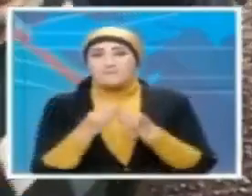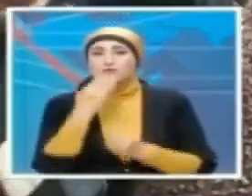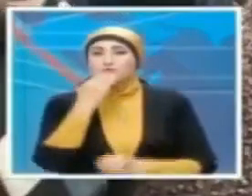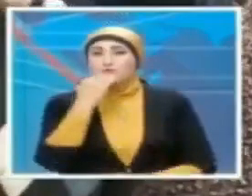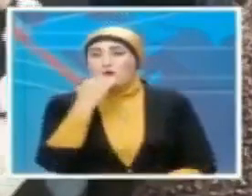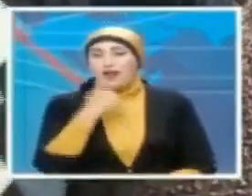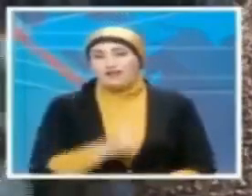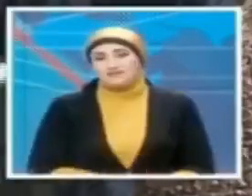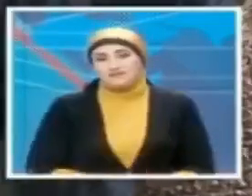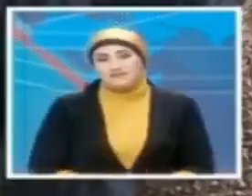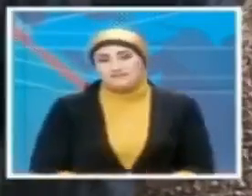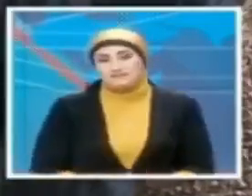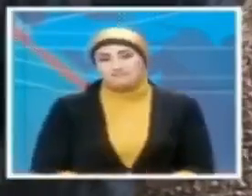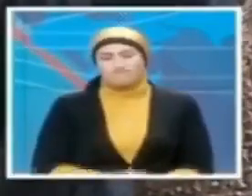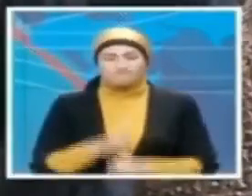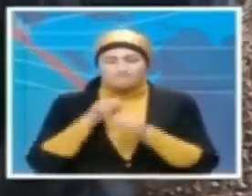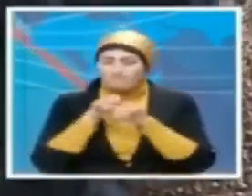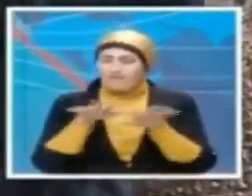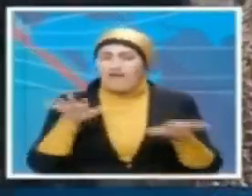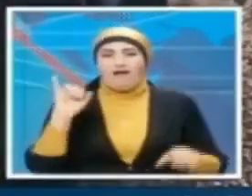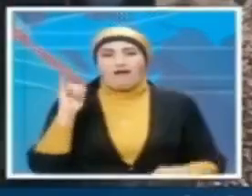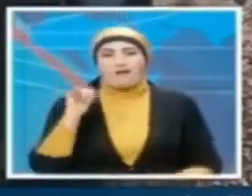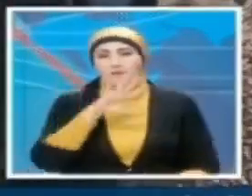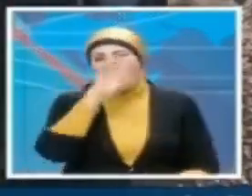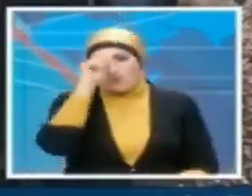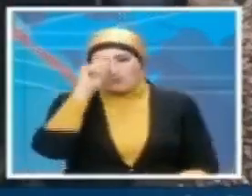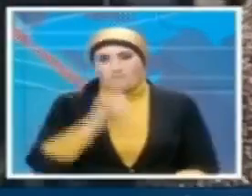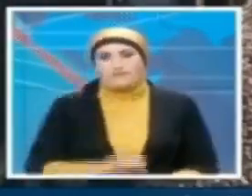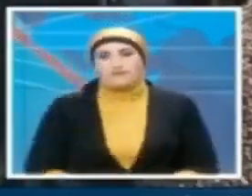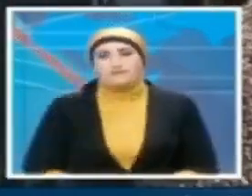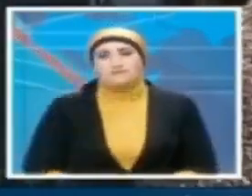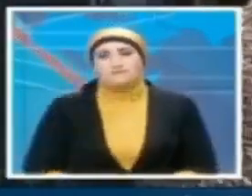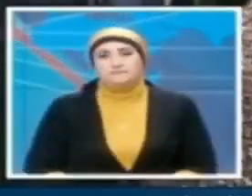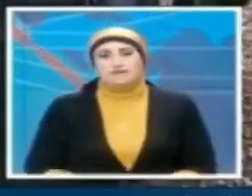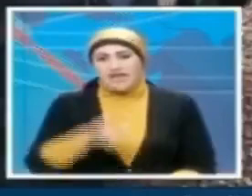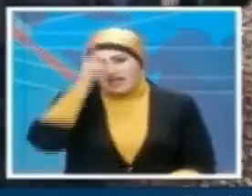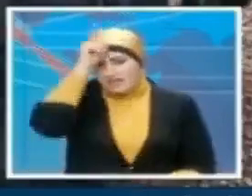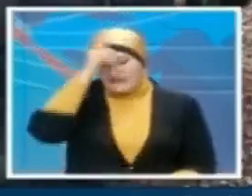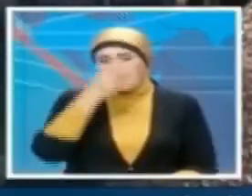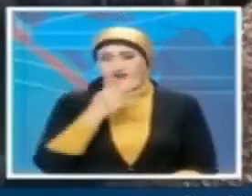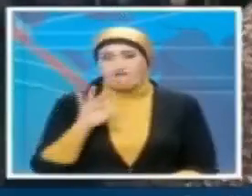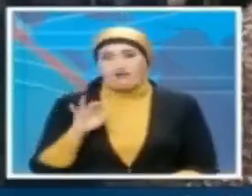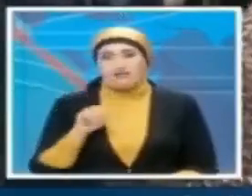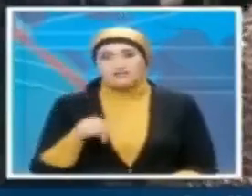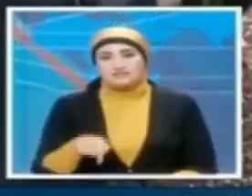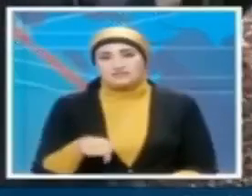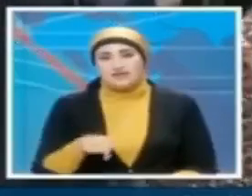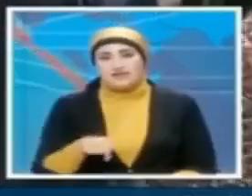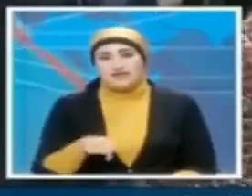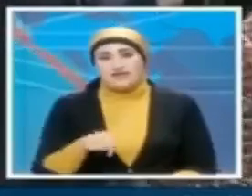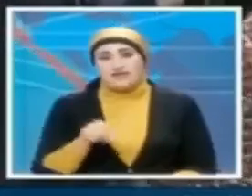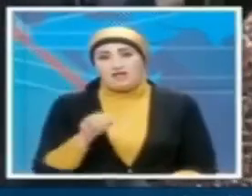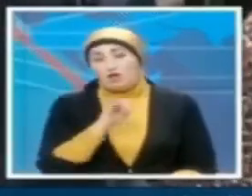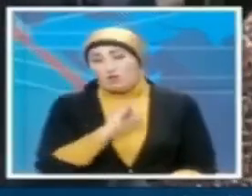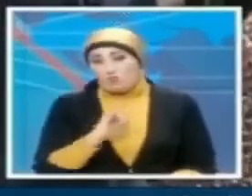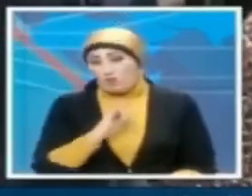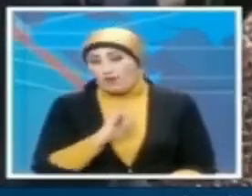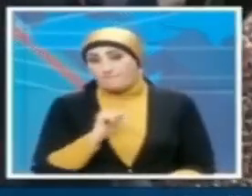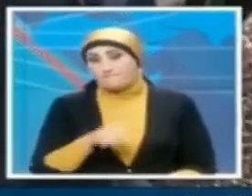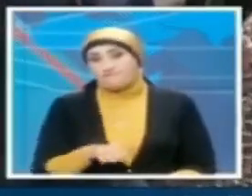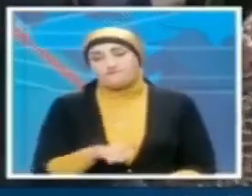غزينا بيه كل السوق العربيه والسوق الاوروبيه. انا اقولي المانيا، اقولي فرنسا، من هم الدولتين اللي خدوا من اوروبا.